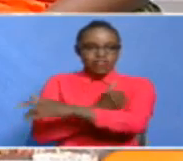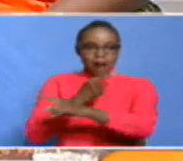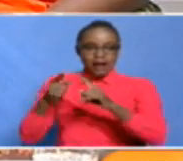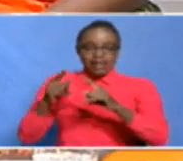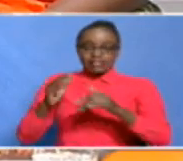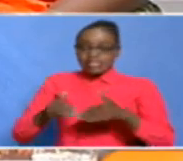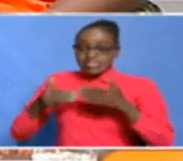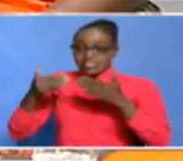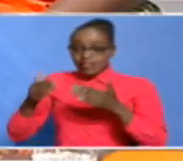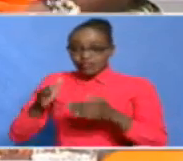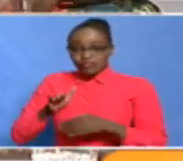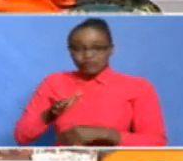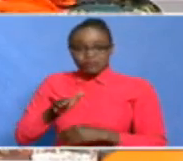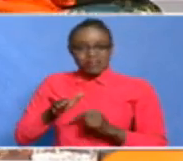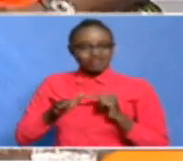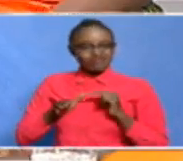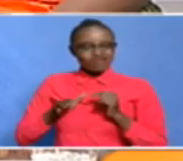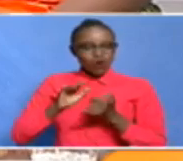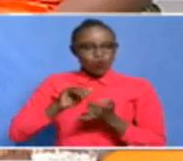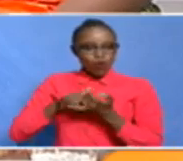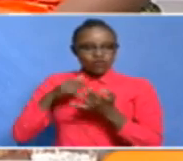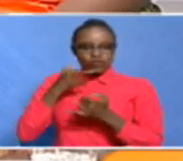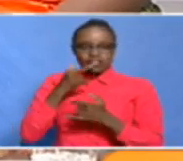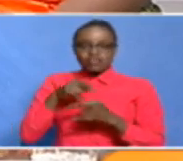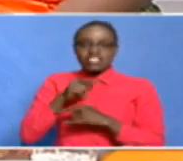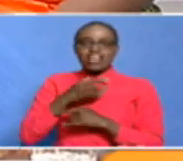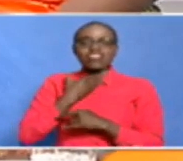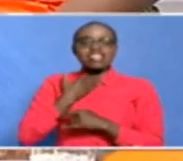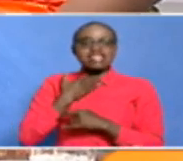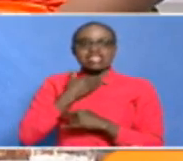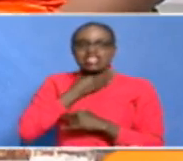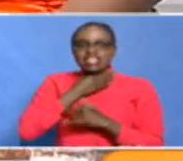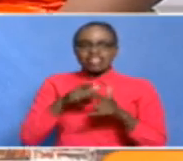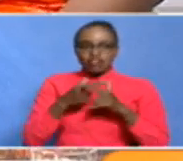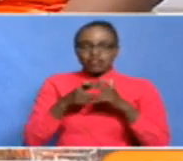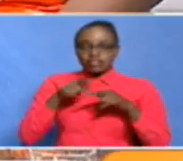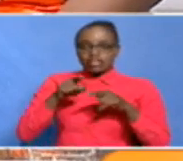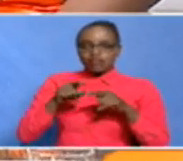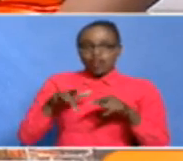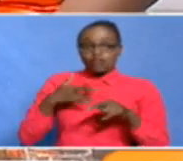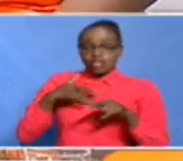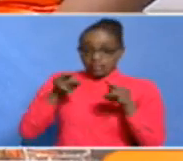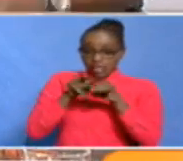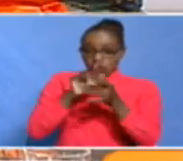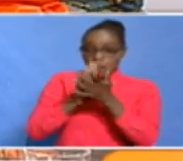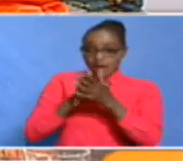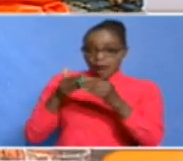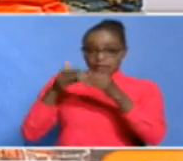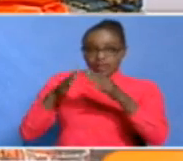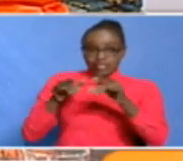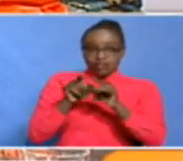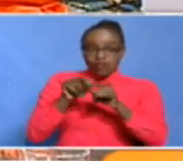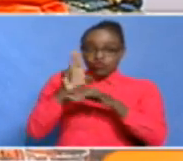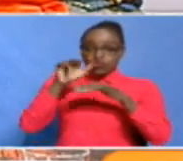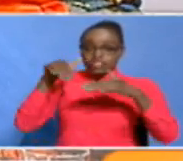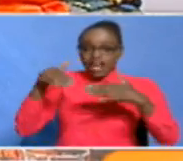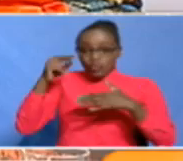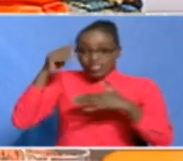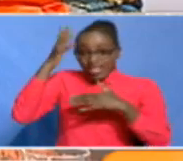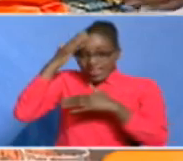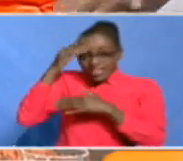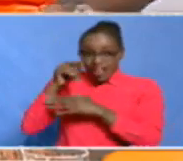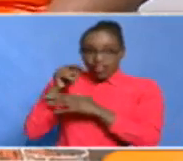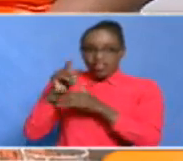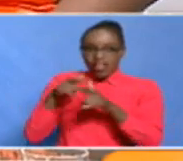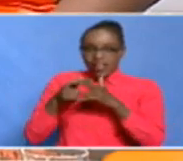vikipewa mke ambaye ameambua ndio shingo, sasa anakuwa kama ambaye pia kichwa anacho yeye. Sasa atakitumia vipi hicho kichwa? Ndio maana Bi